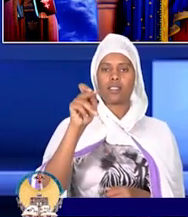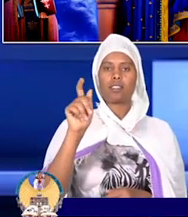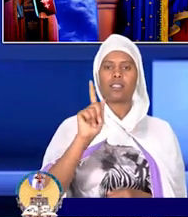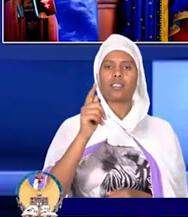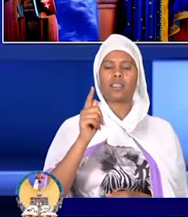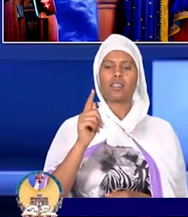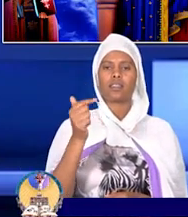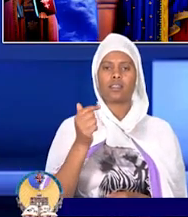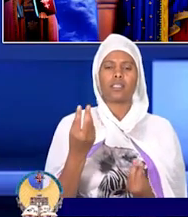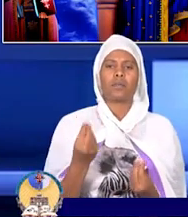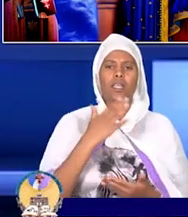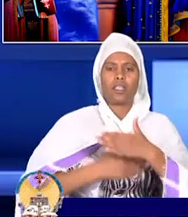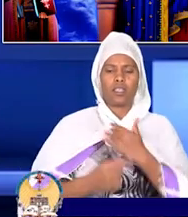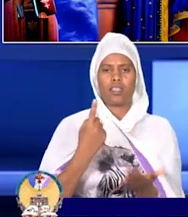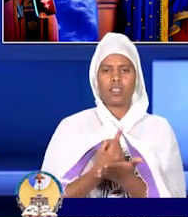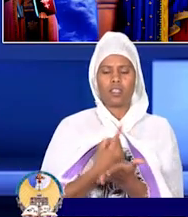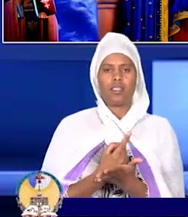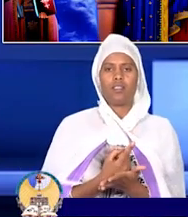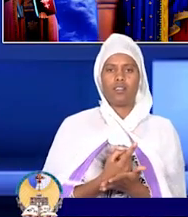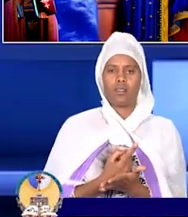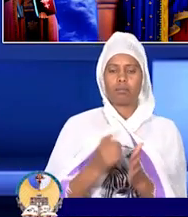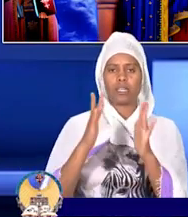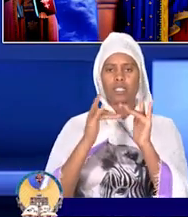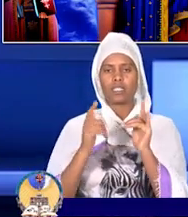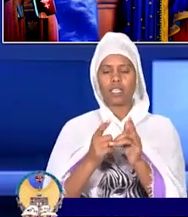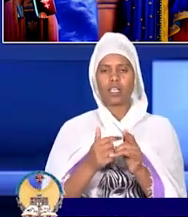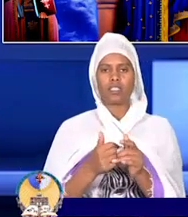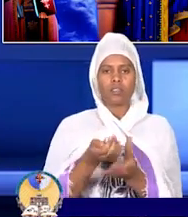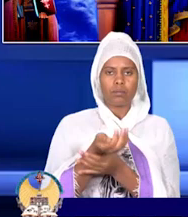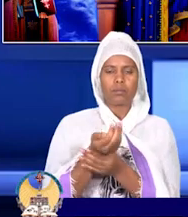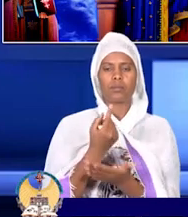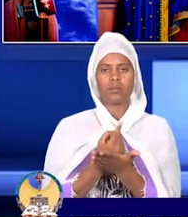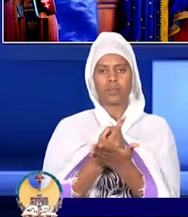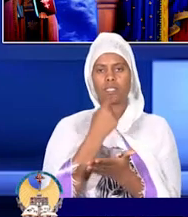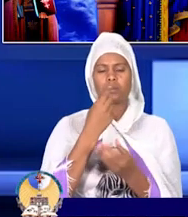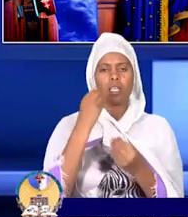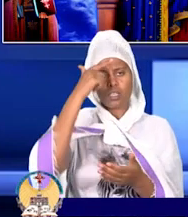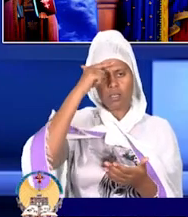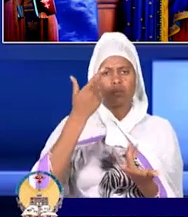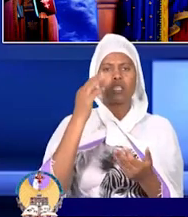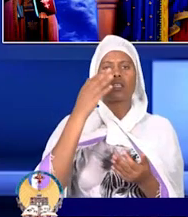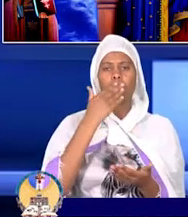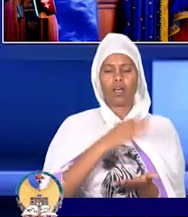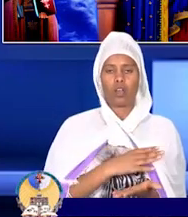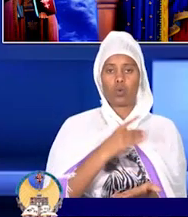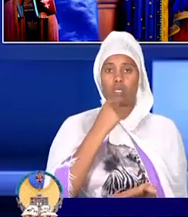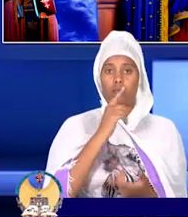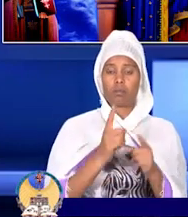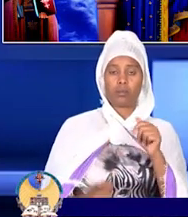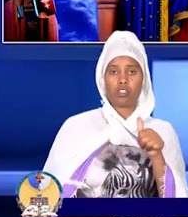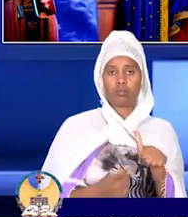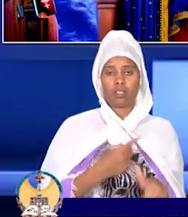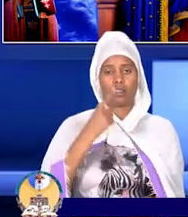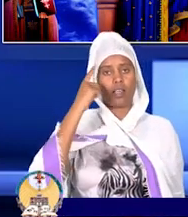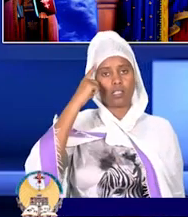ኣማላድነት ንምንታይ ኣድልየ? ቅድስቲ ቤተ ክርስቲያን ንምንታይ ኣማላድነት ተኣምን? እንታይ ጥቕሚ ስለ ዘለዎ